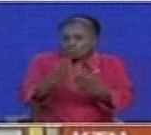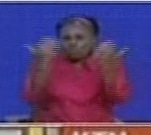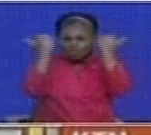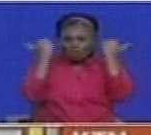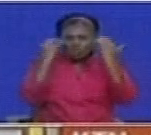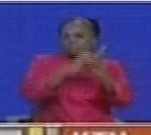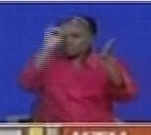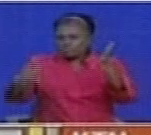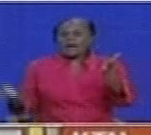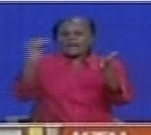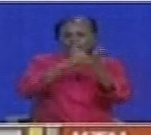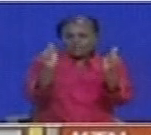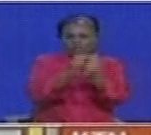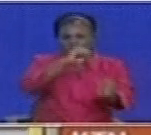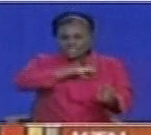opya na bunge la senti zubaida k kiten leo